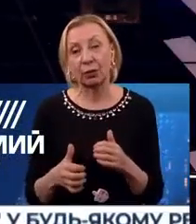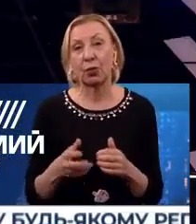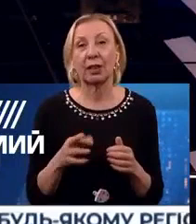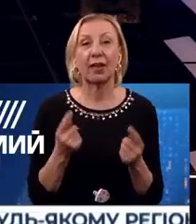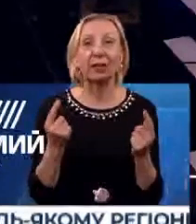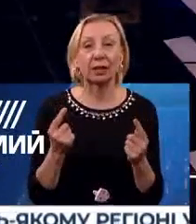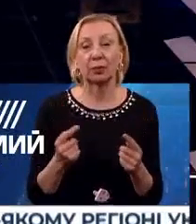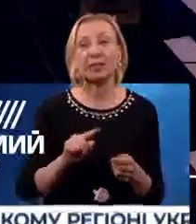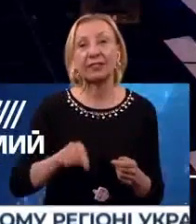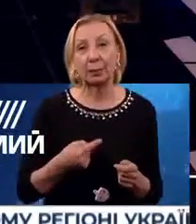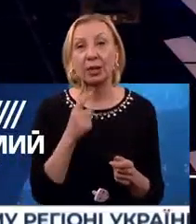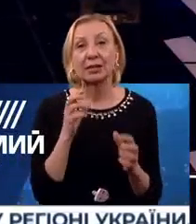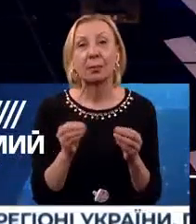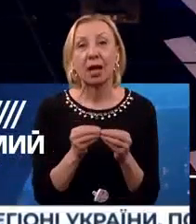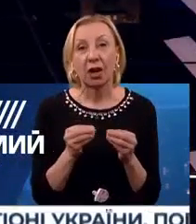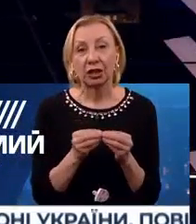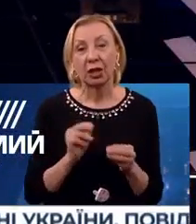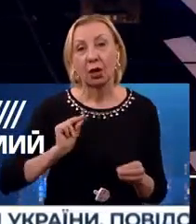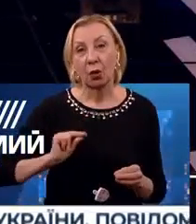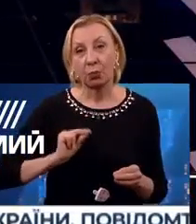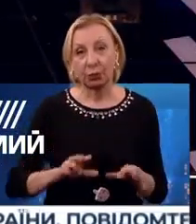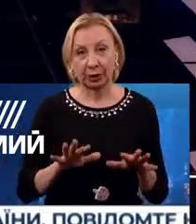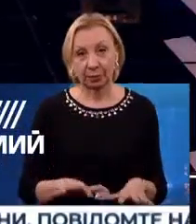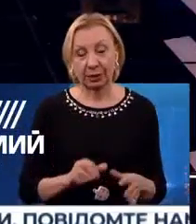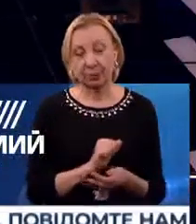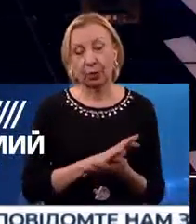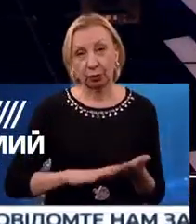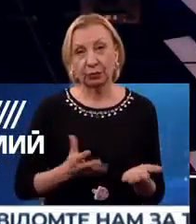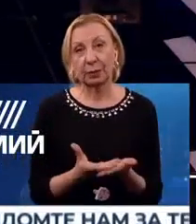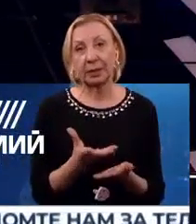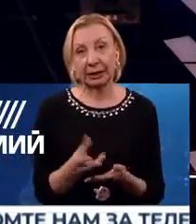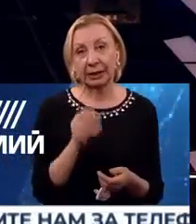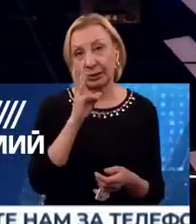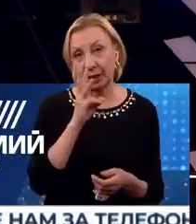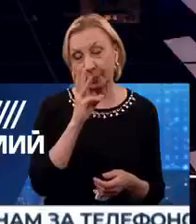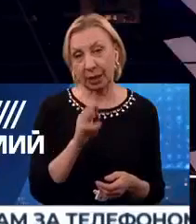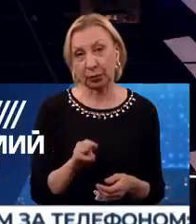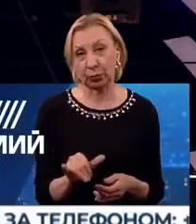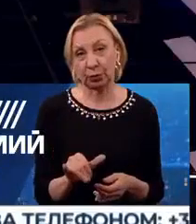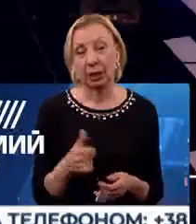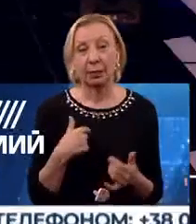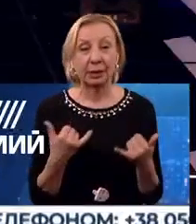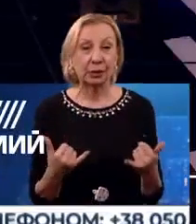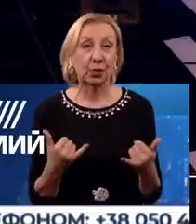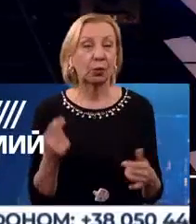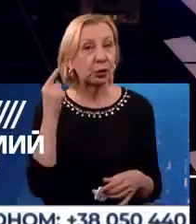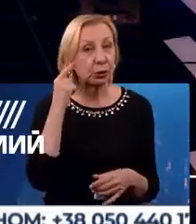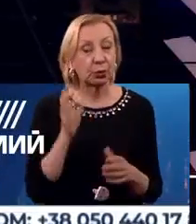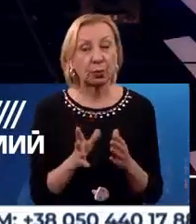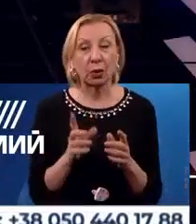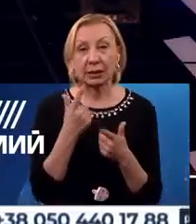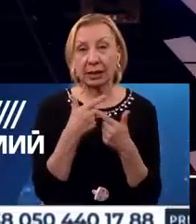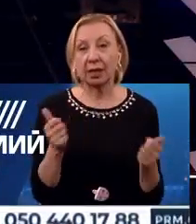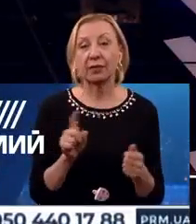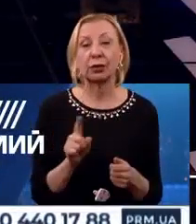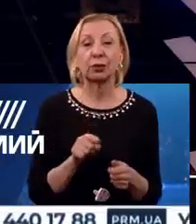ключовою вимогою – збереження робочих місць і продовження платити заробітну плату. Сьогодні ми чуємо заяви уряду, що вони